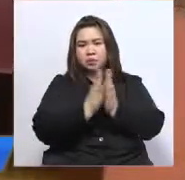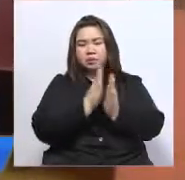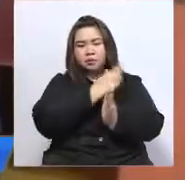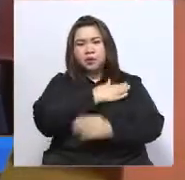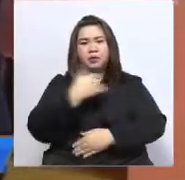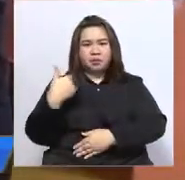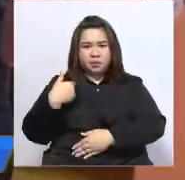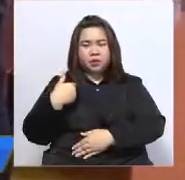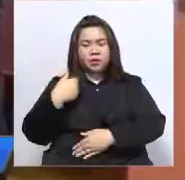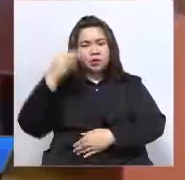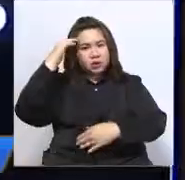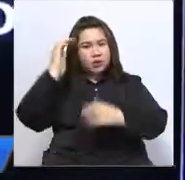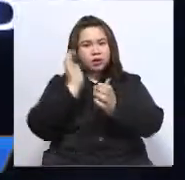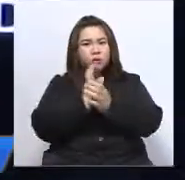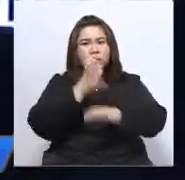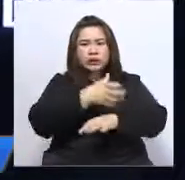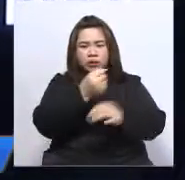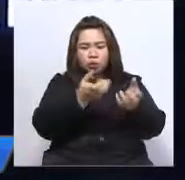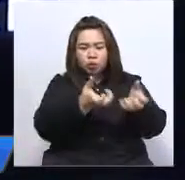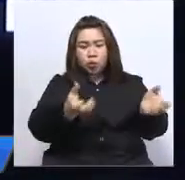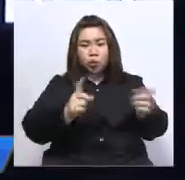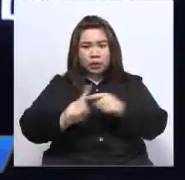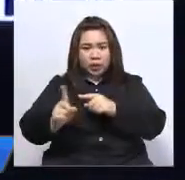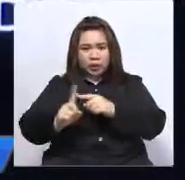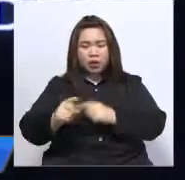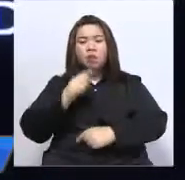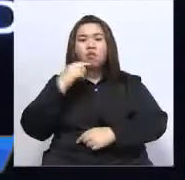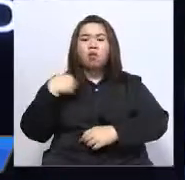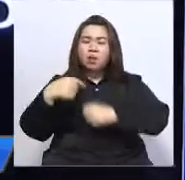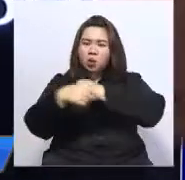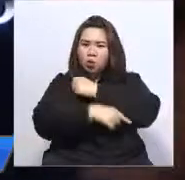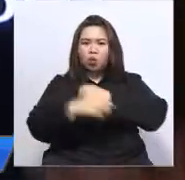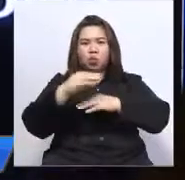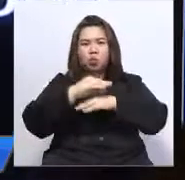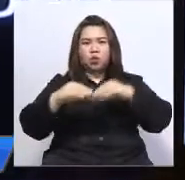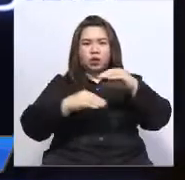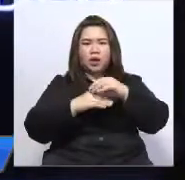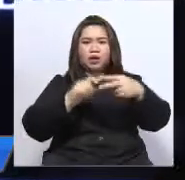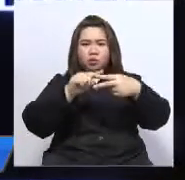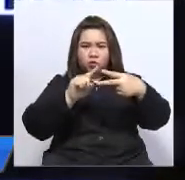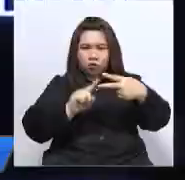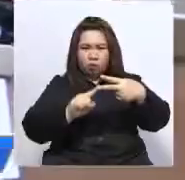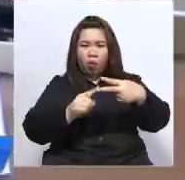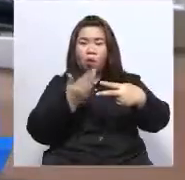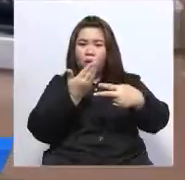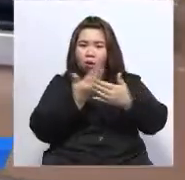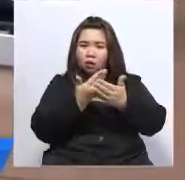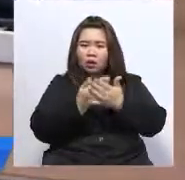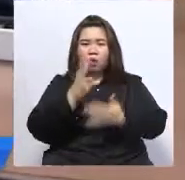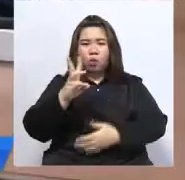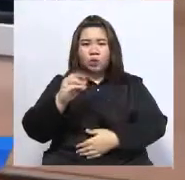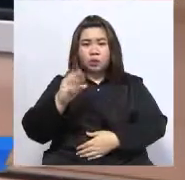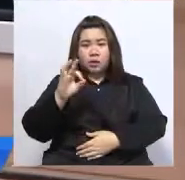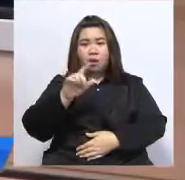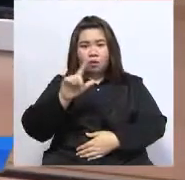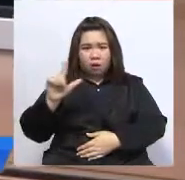ตำรวจจึงได้ทำการยึดไว้สำหรับวัดสะเกดค่ะพบว่ามีการทุจริต2โครงการเป็นจำนวนเงิน69ล้านบาทซึ่งพ